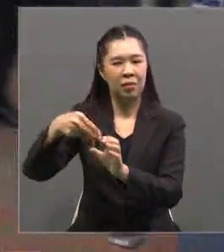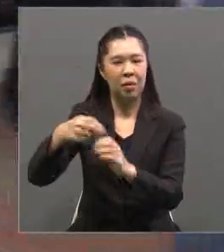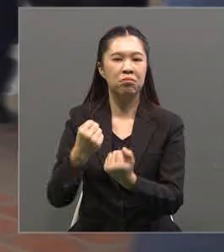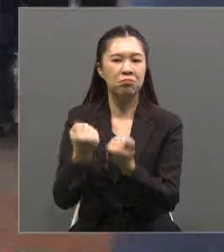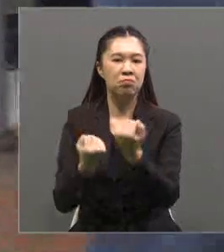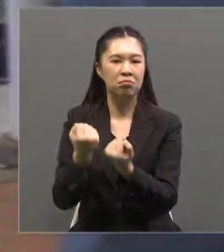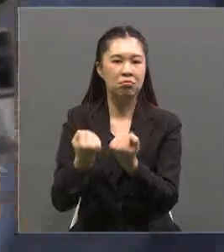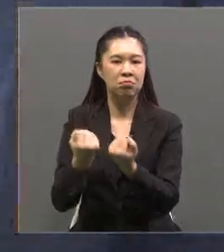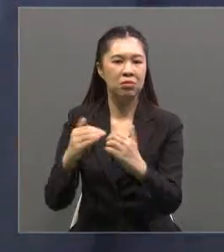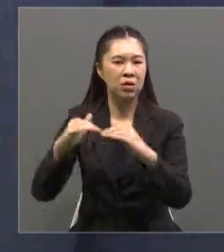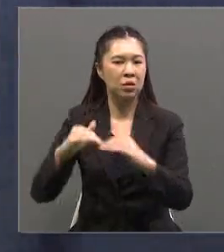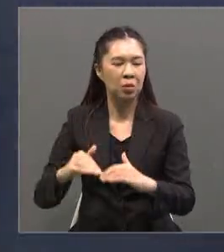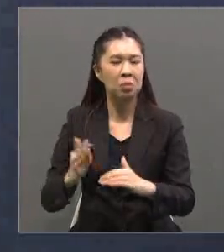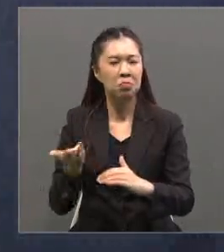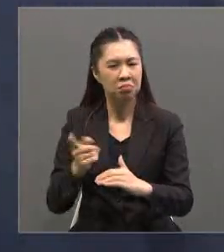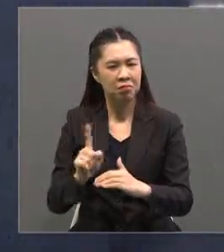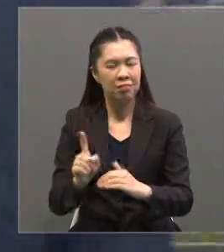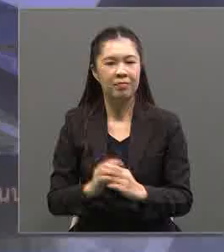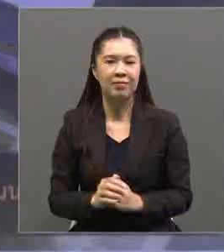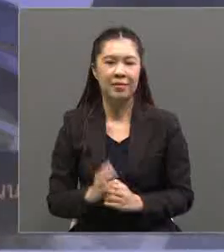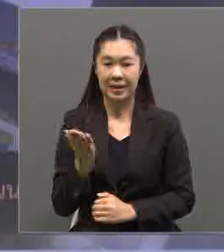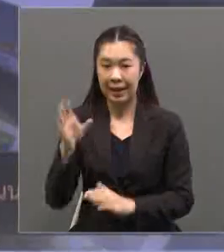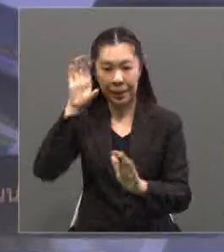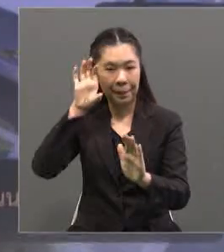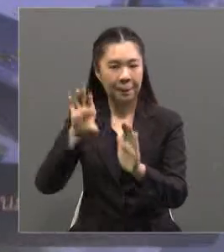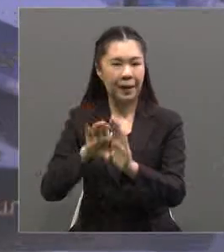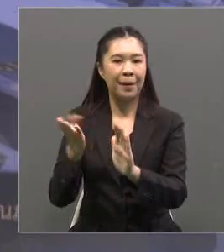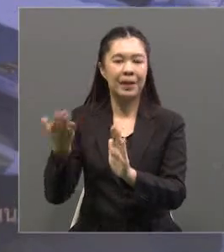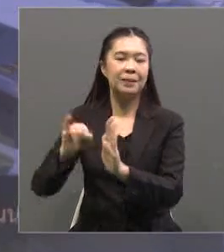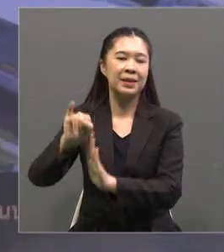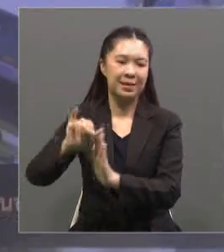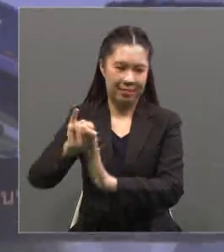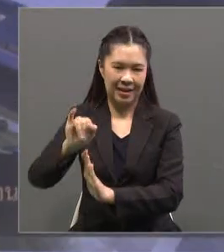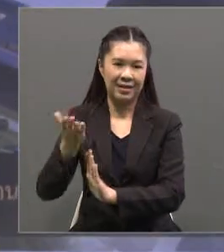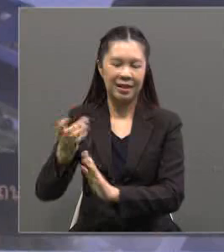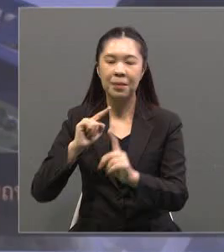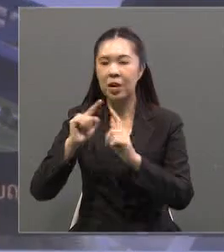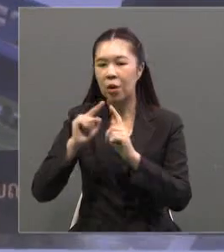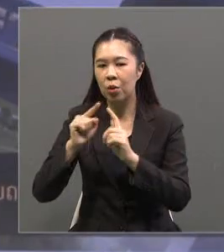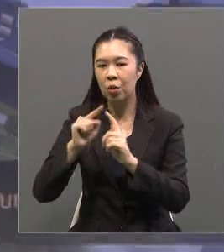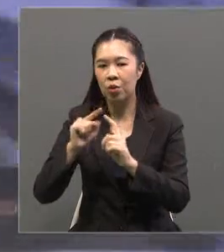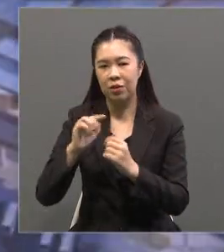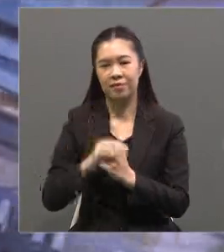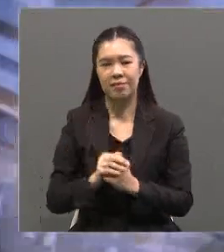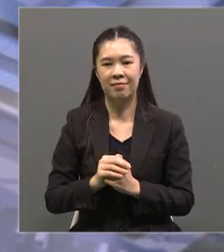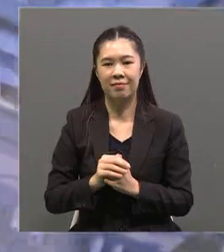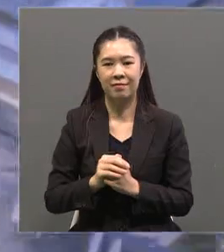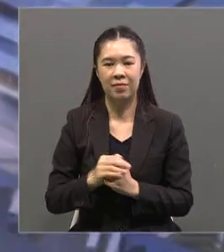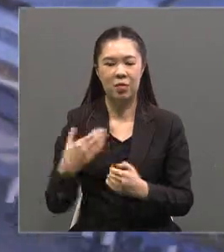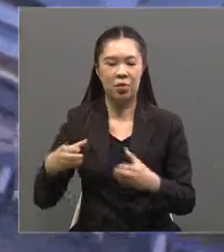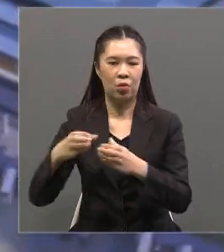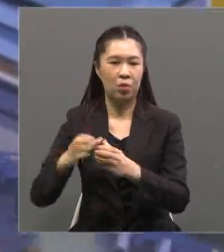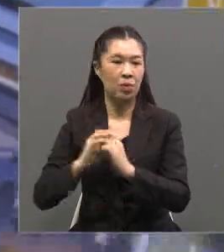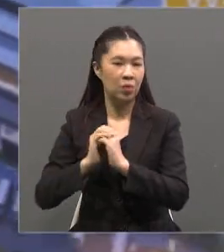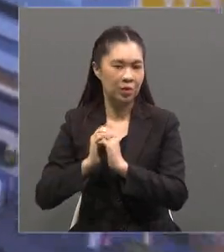ใช่ค่ะแต่ว่าภาพที่เห็นนี้ก็คือที่สนามบินเชียงใหม่นั่นเองนะคะเพราะว่ามีการพูดถึงเรื่องของการเดินทางมา ของนักท่องเที่ยวจีนแล้วก็